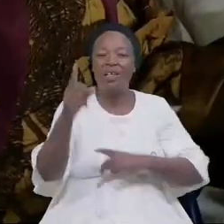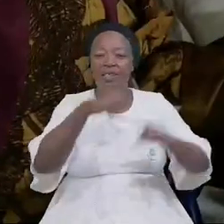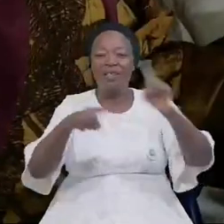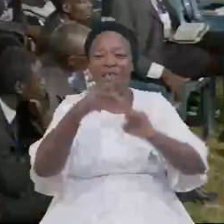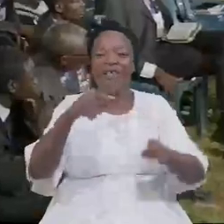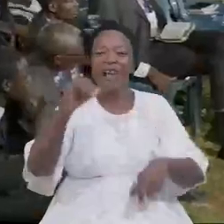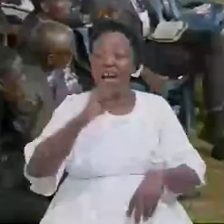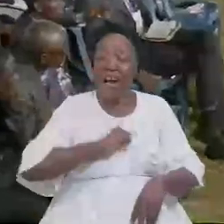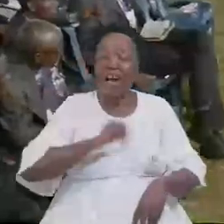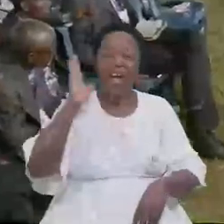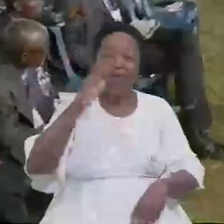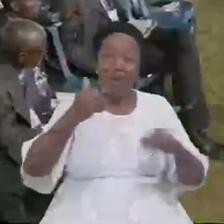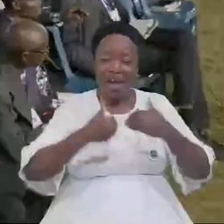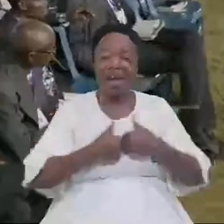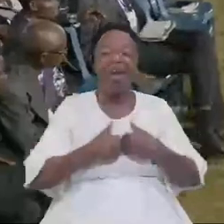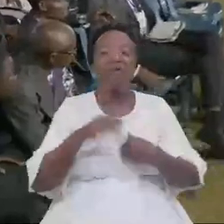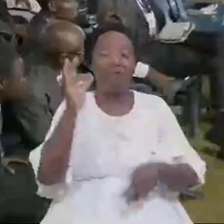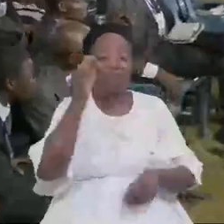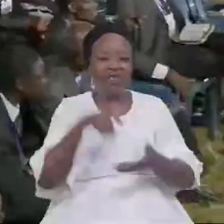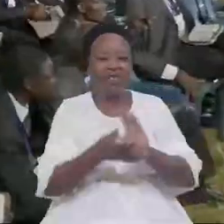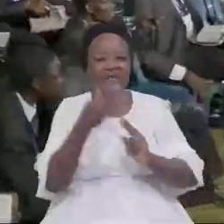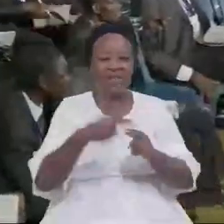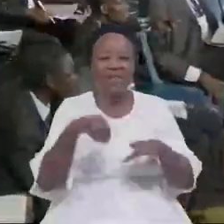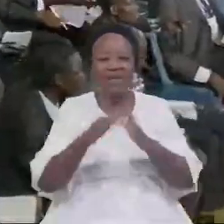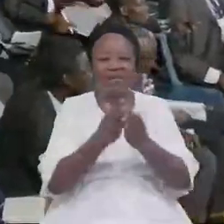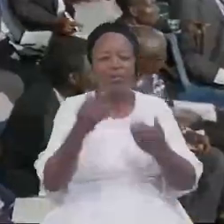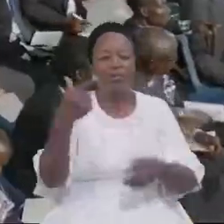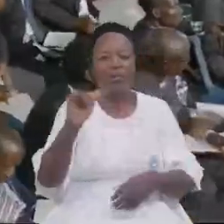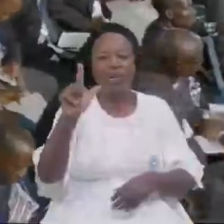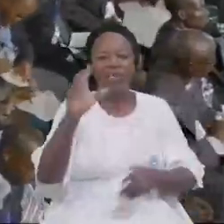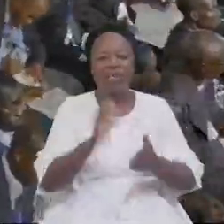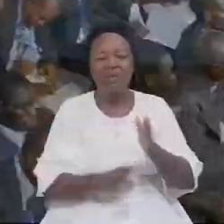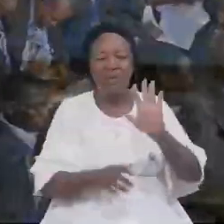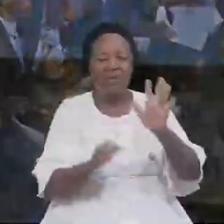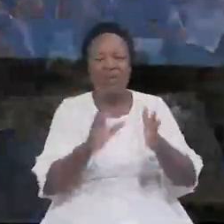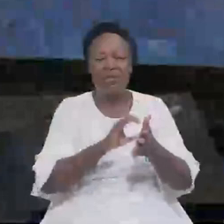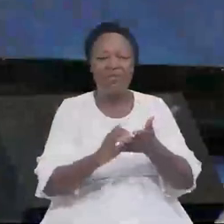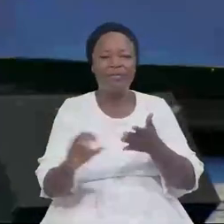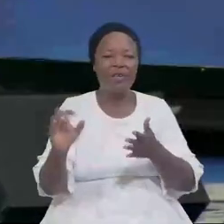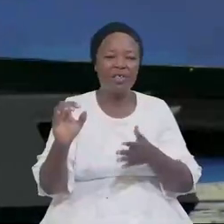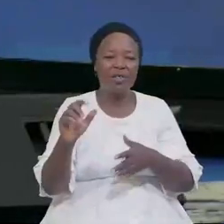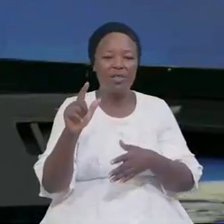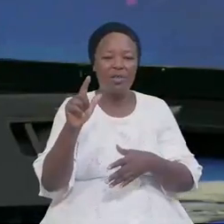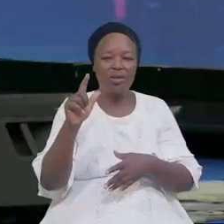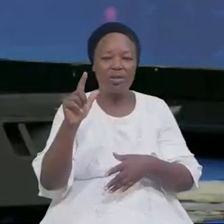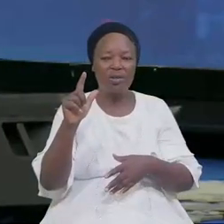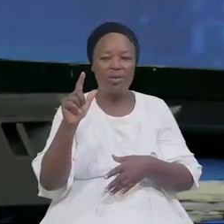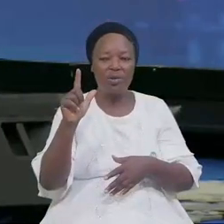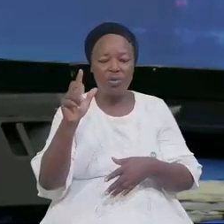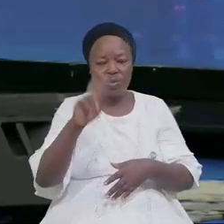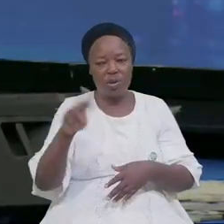porterai des fruits. Galates chapitre 5,